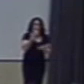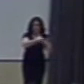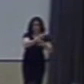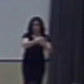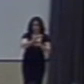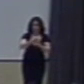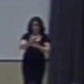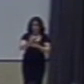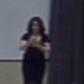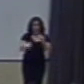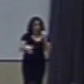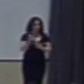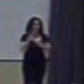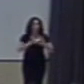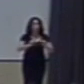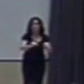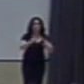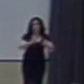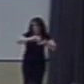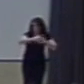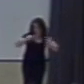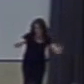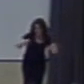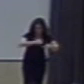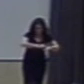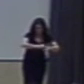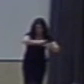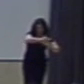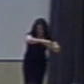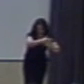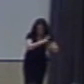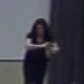aprendre a utilitzar el fax, a utilitzar els primers ordenadors, doncs